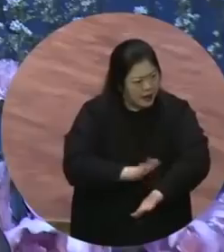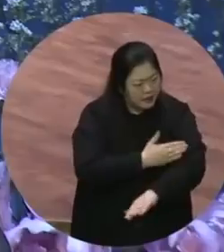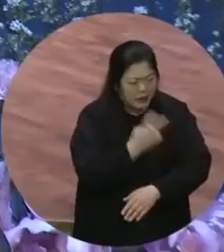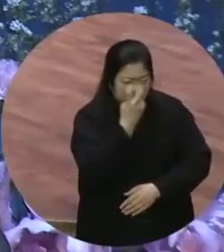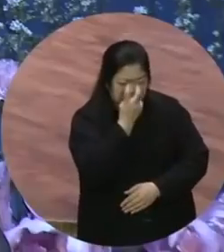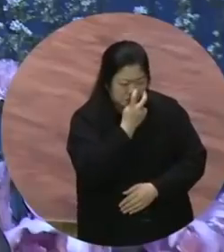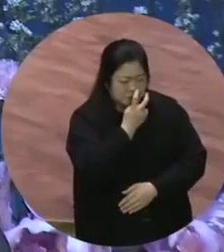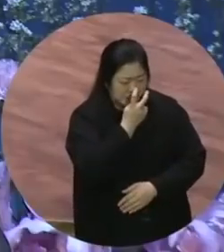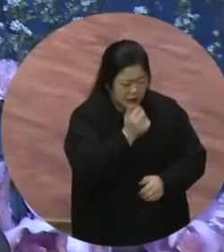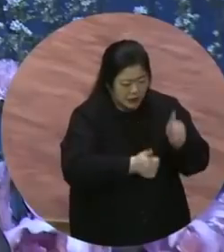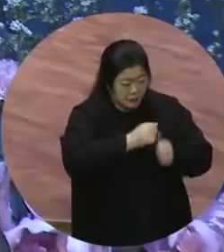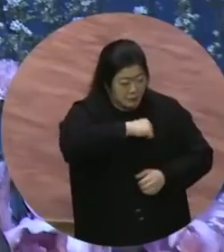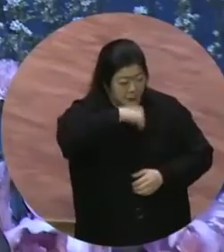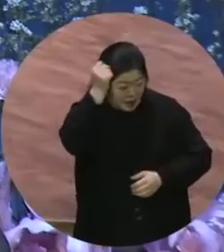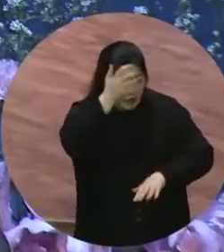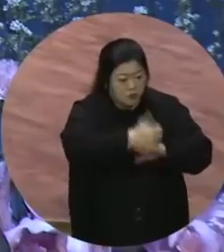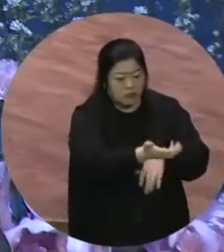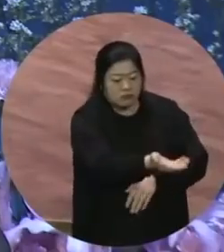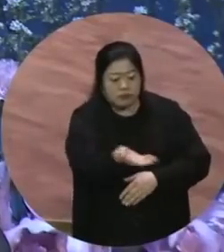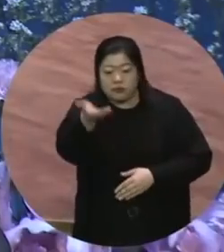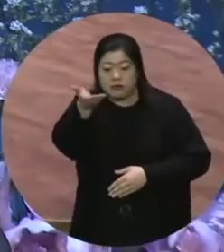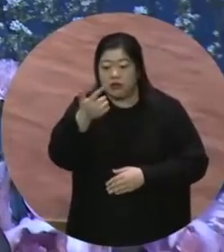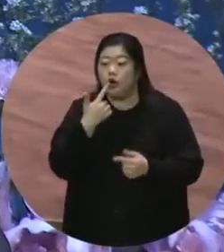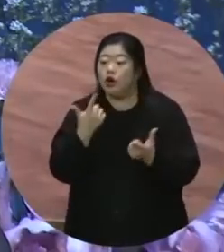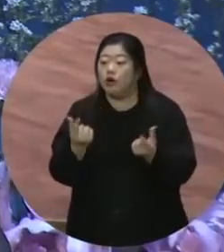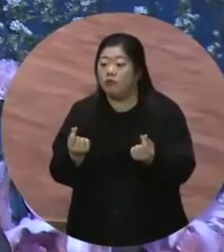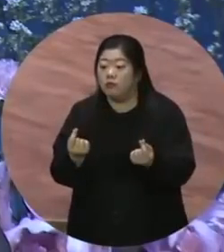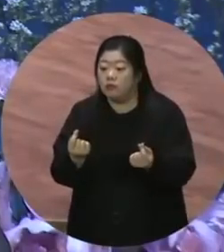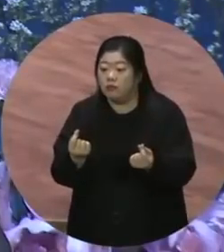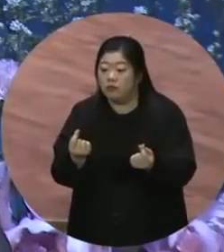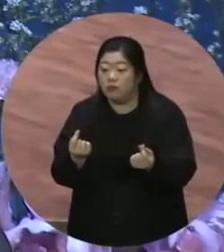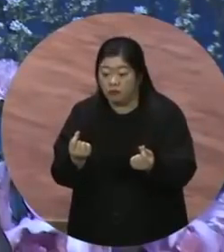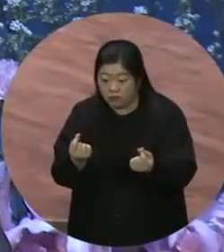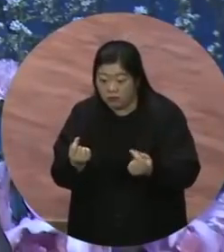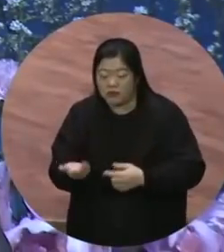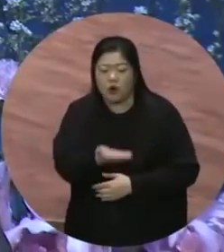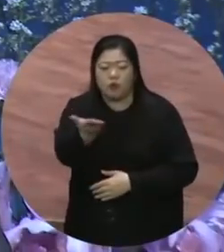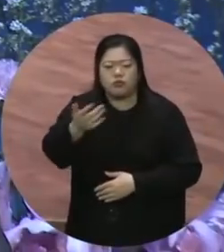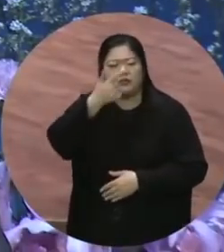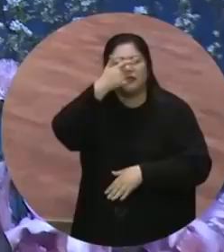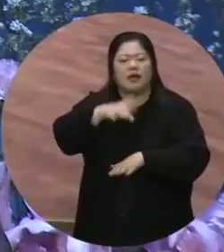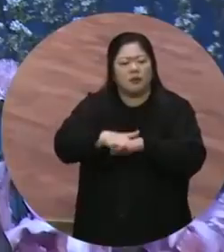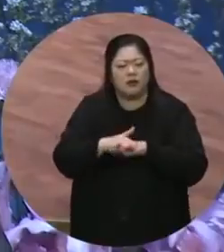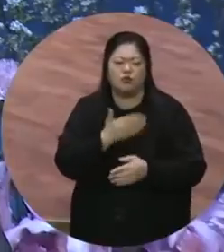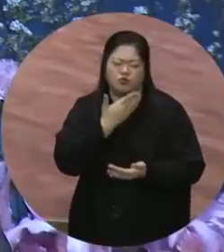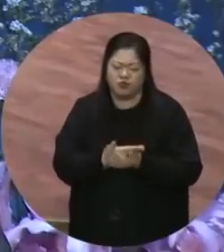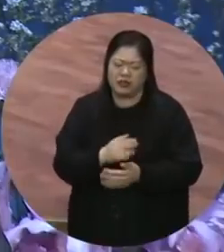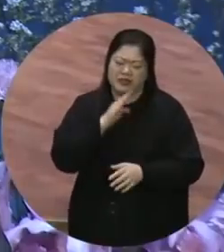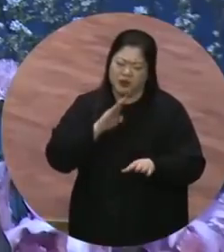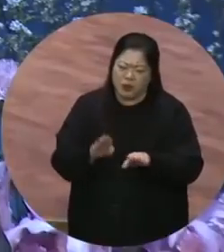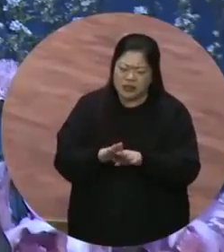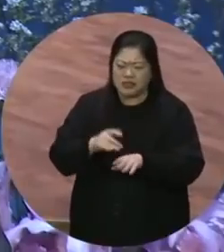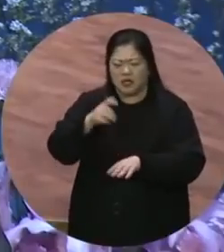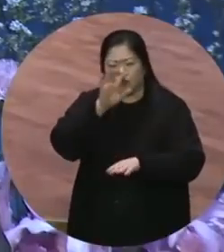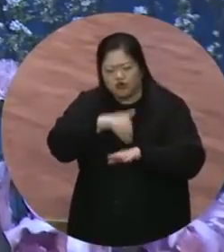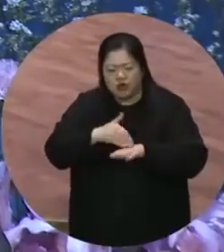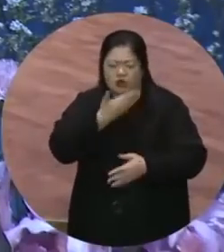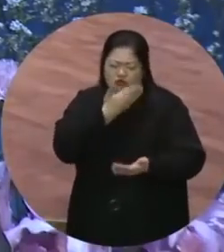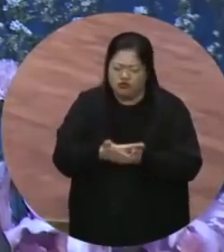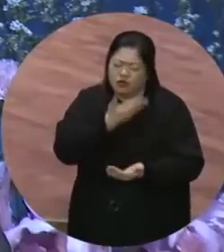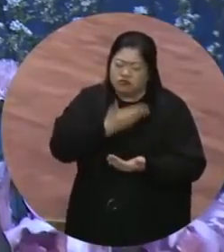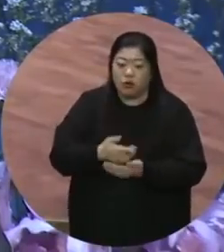때문에 숙제를 내주고 시험을 치는 겁니다. 여러분들이 예배를 중요시해라. 훈련을 제대로